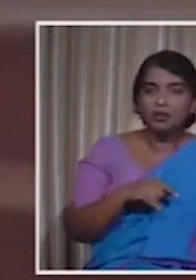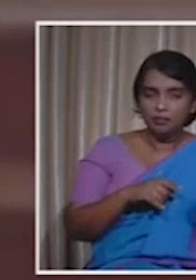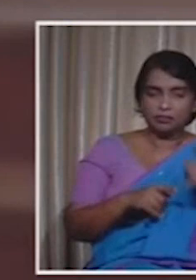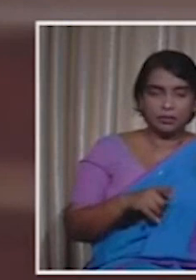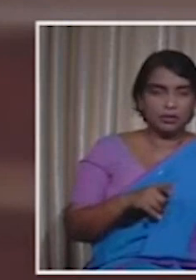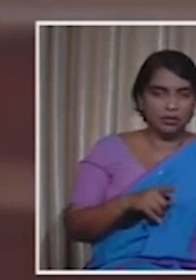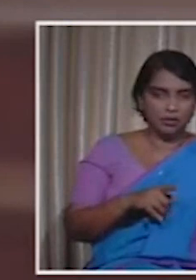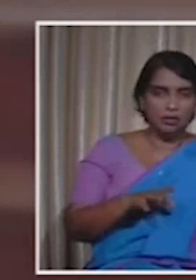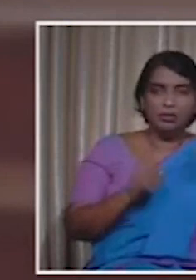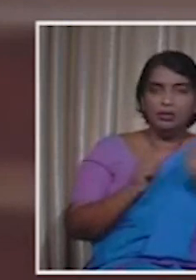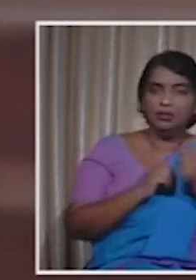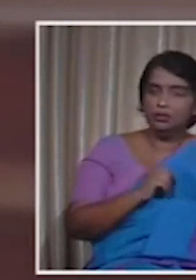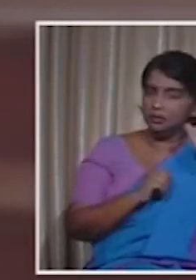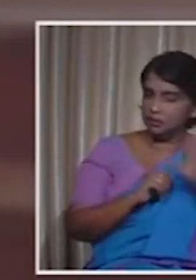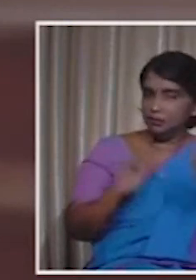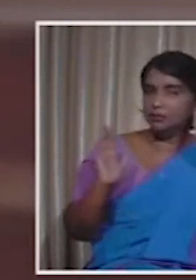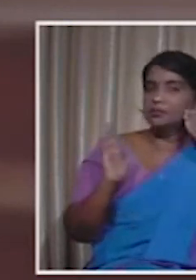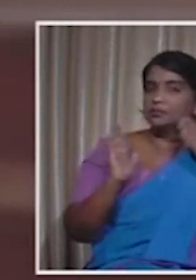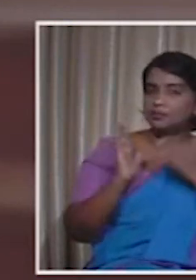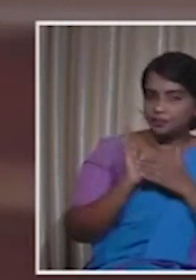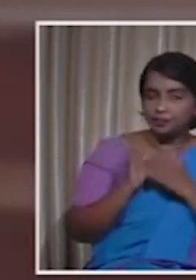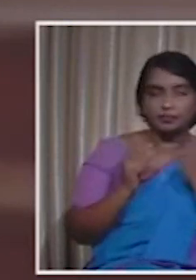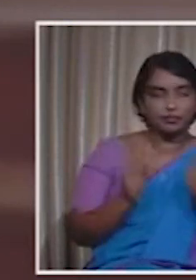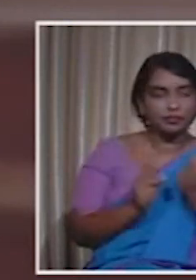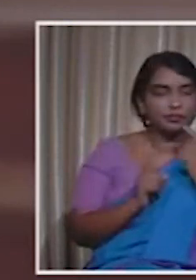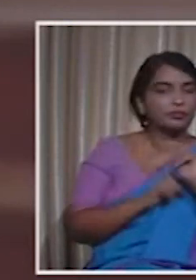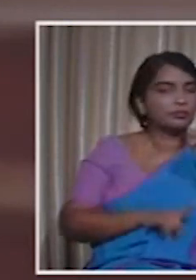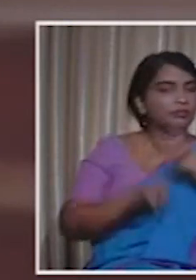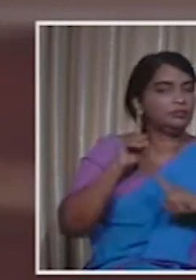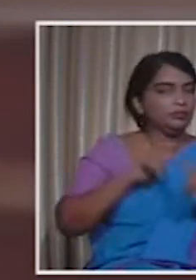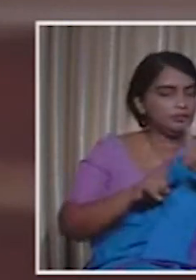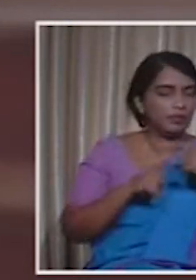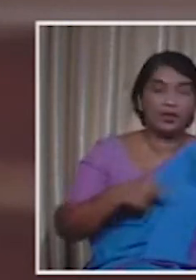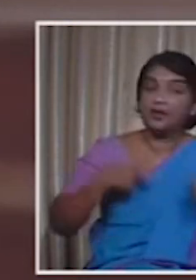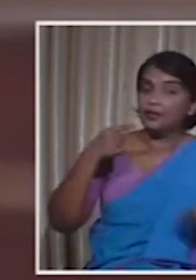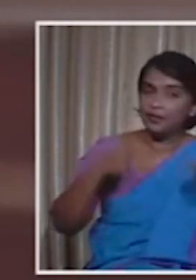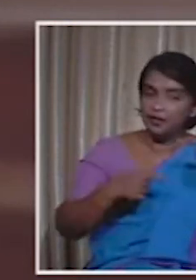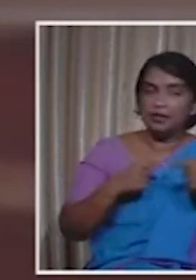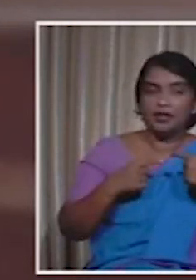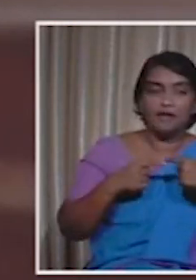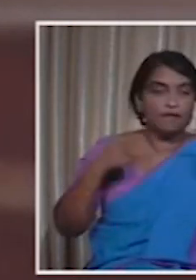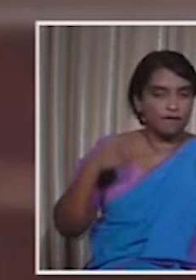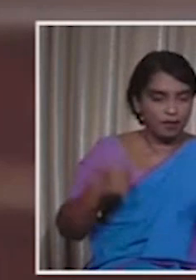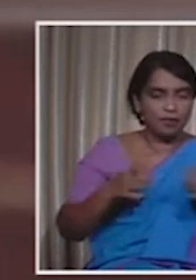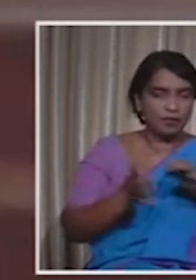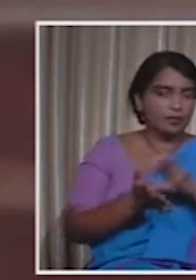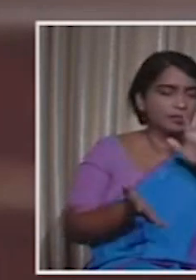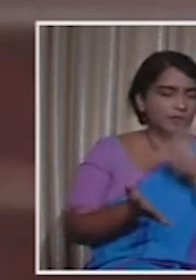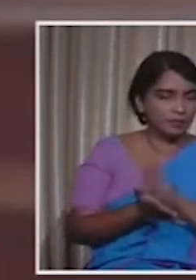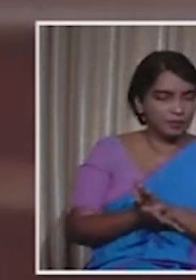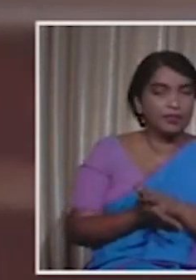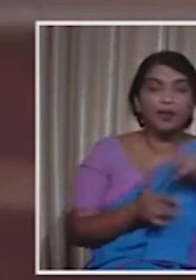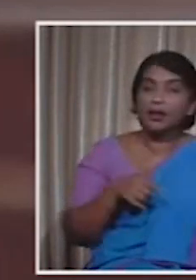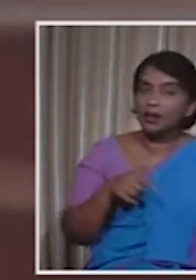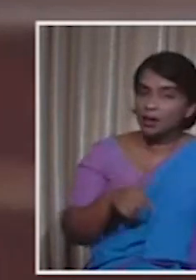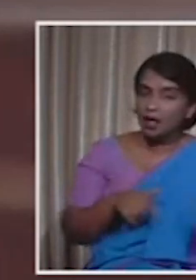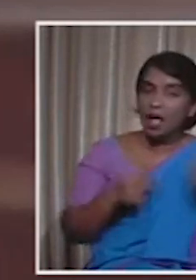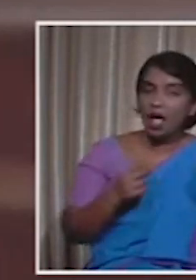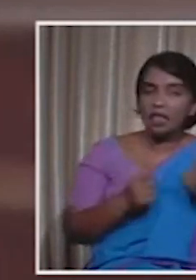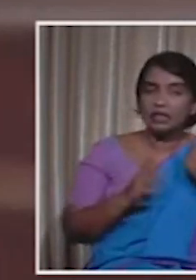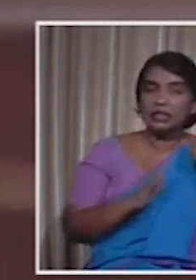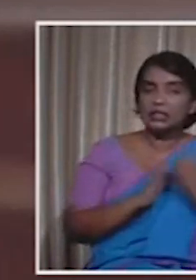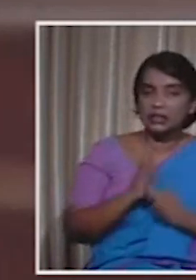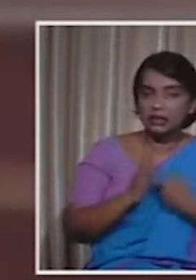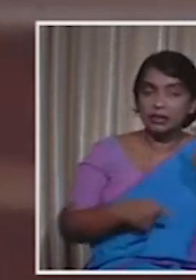ஆதரவு வழங்கினர். அதனூடாக அவர்கள் தமது அரசியல் அபிலாசைகளை நிறைவேற்றிக் கொண்டனர். போராட்டக்காரர்கள் என்று கூறுபவர்கள்